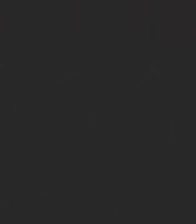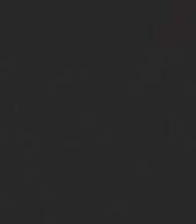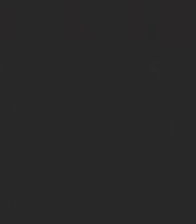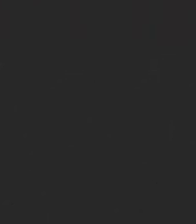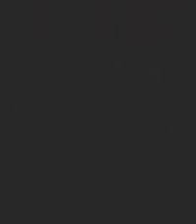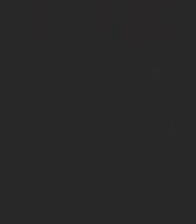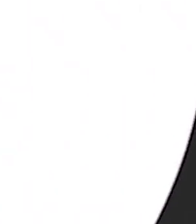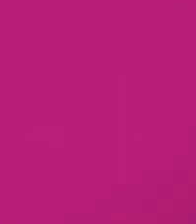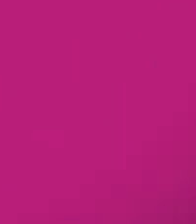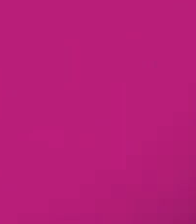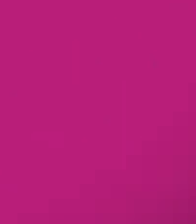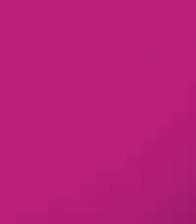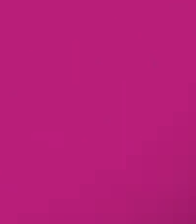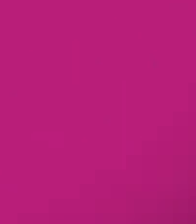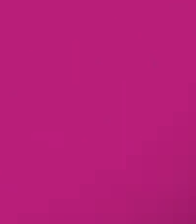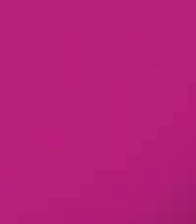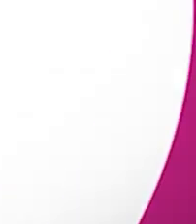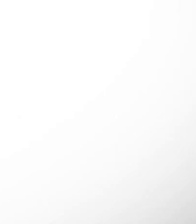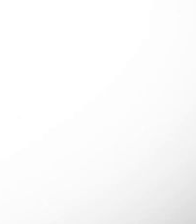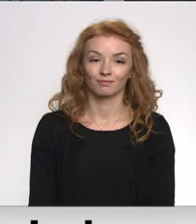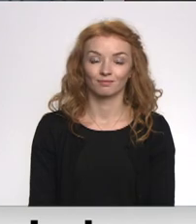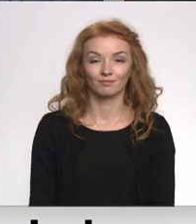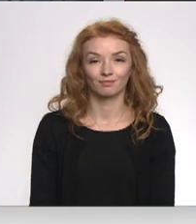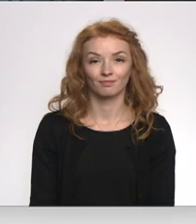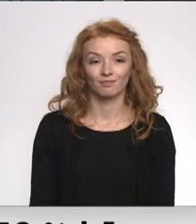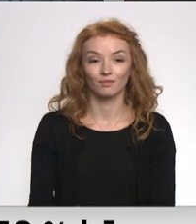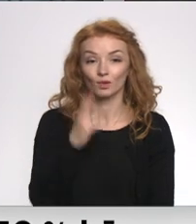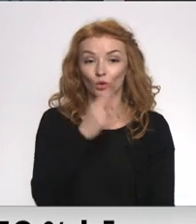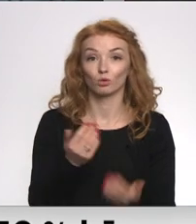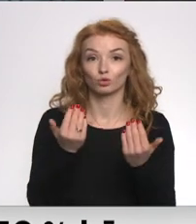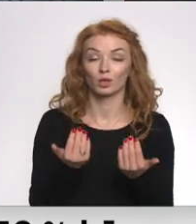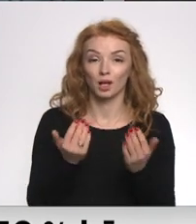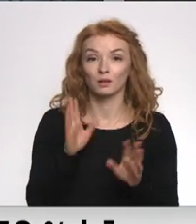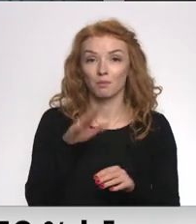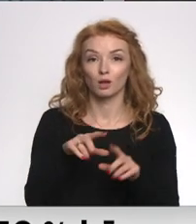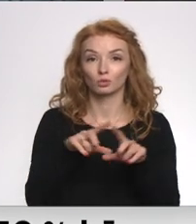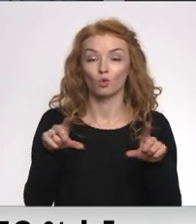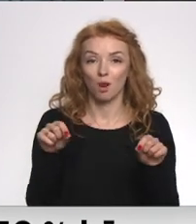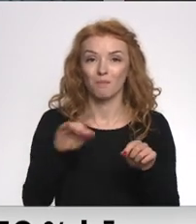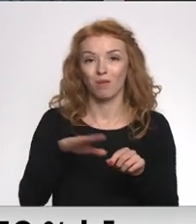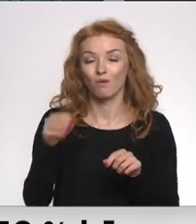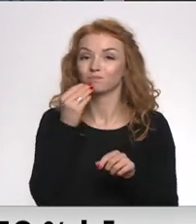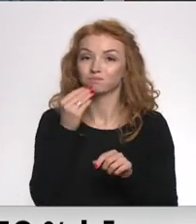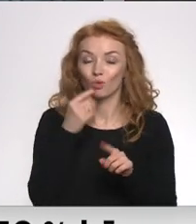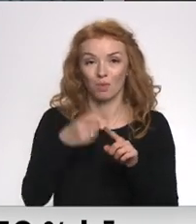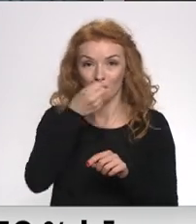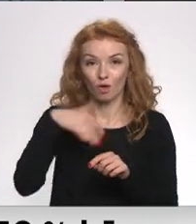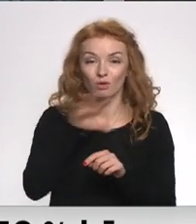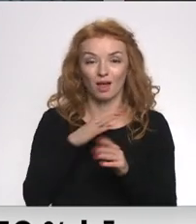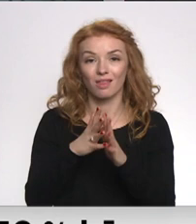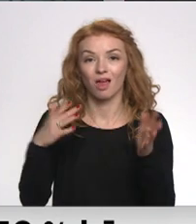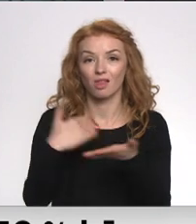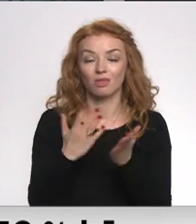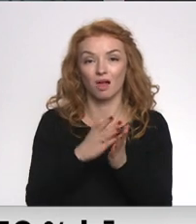Re, viss ēters ir te! Un no šodienas par ēdināšanu Rīgas skolās un bērndārzos lielai daļai